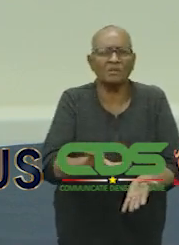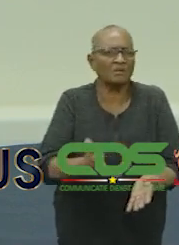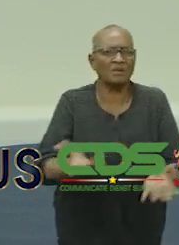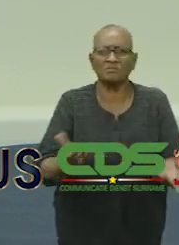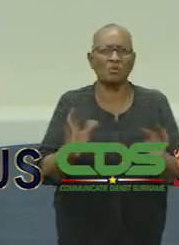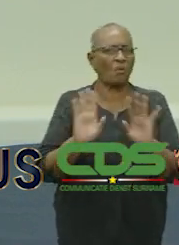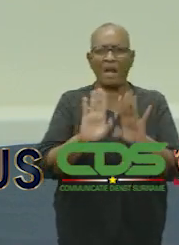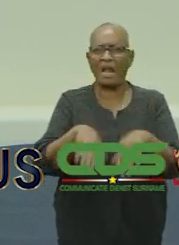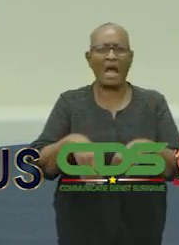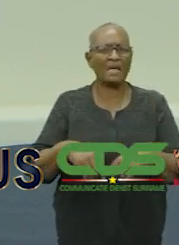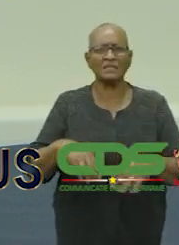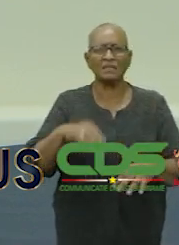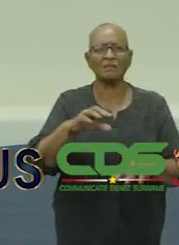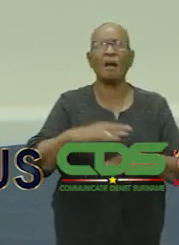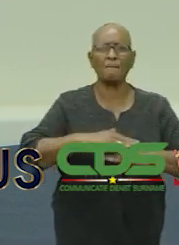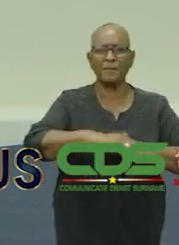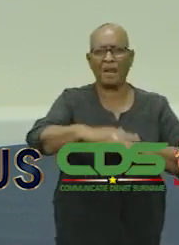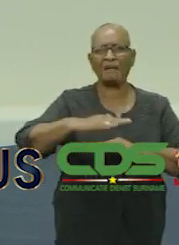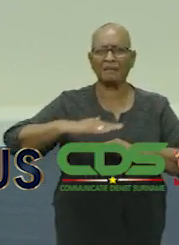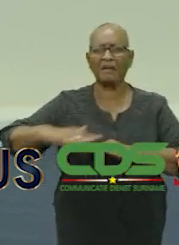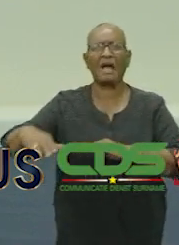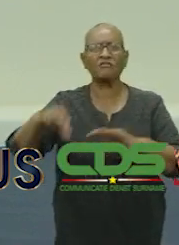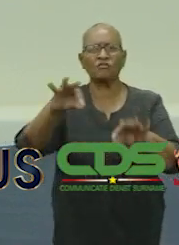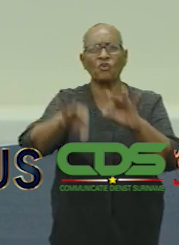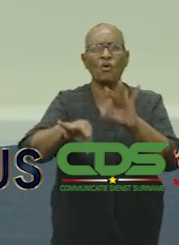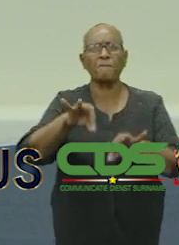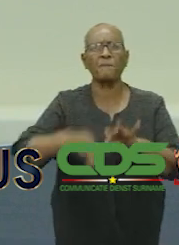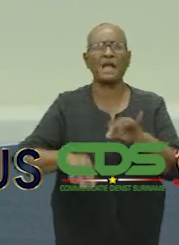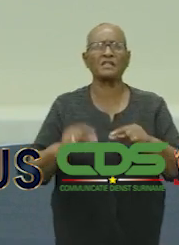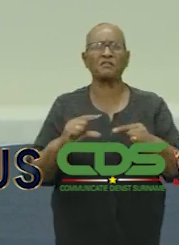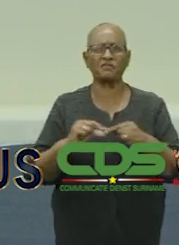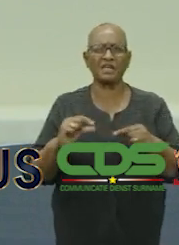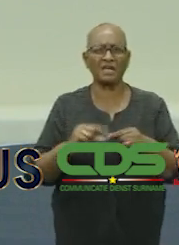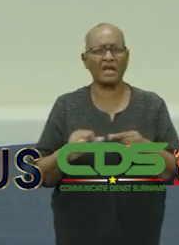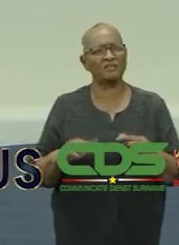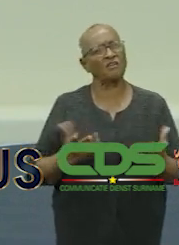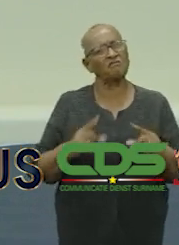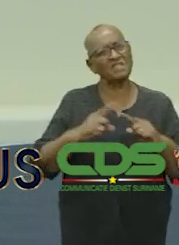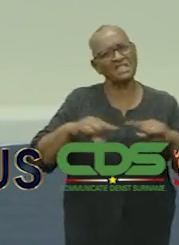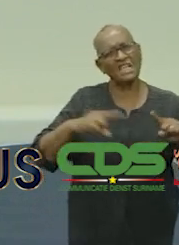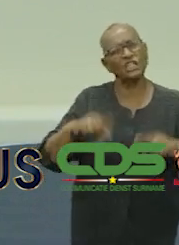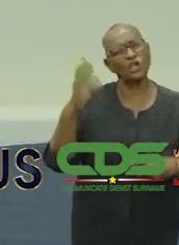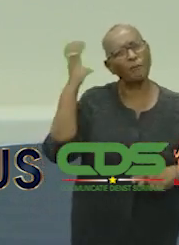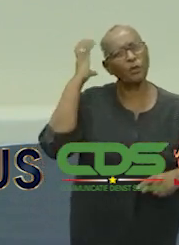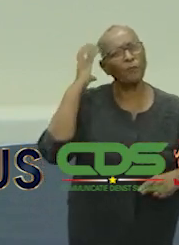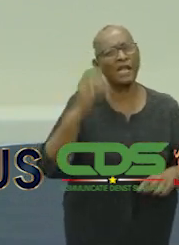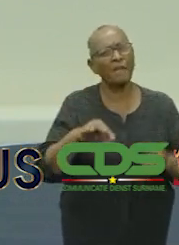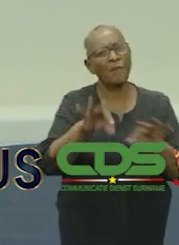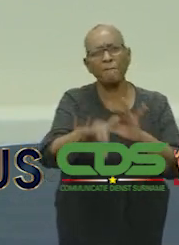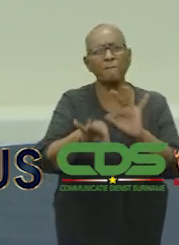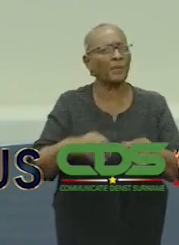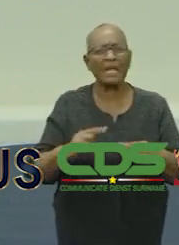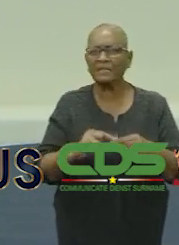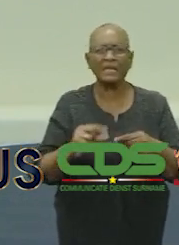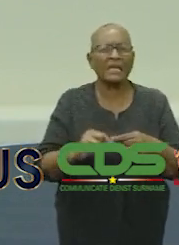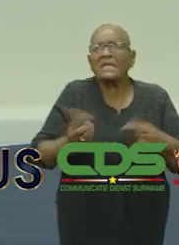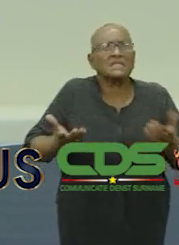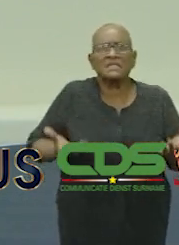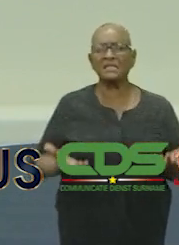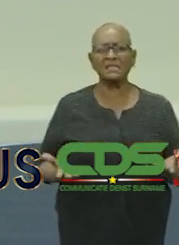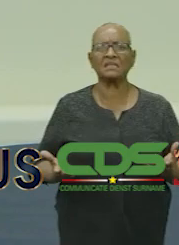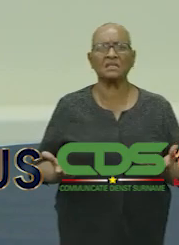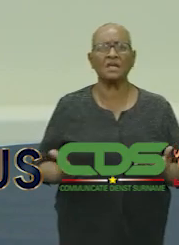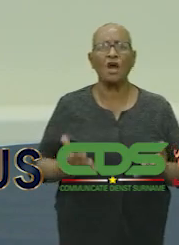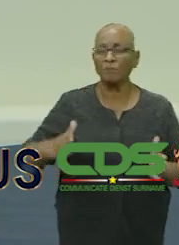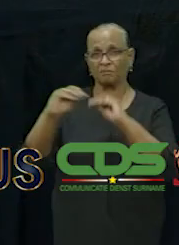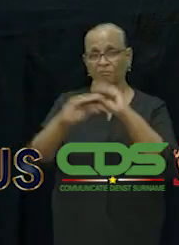die, soms, tenminste vanwege diverse oorzaken. En vaak is het dat de infrastructuur